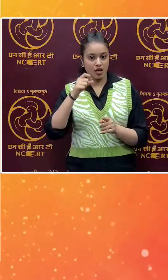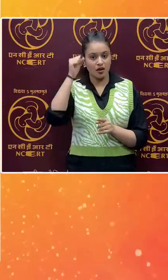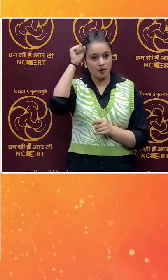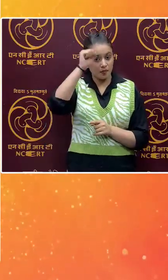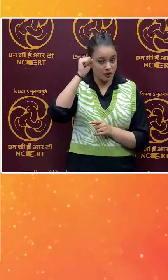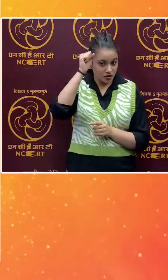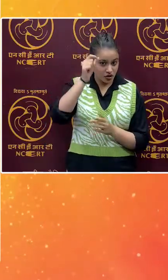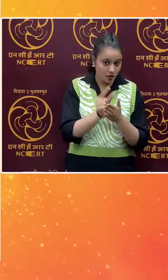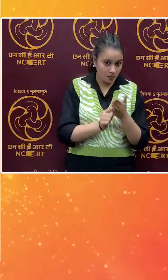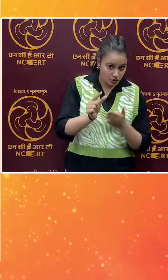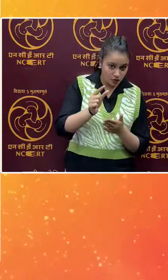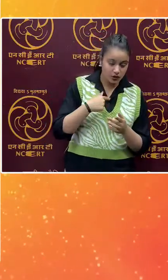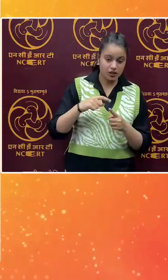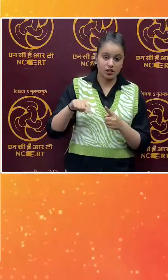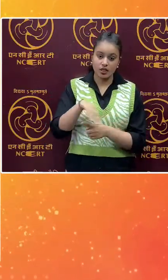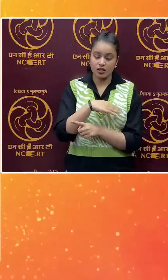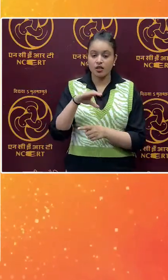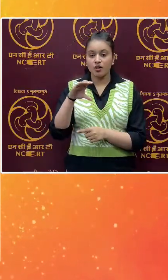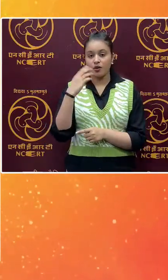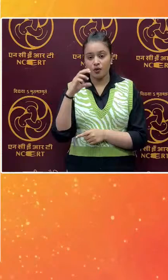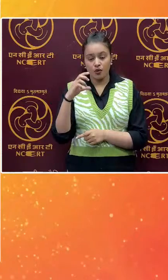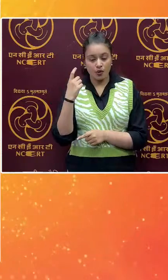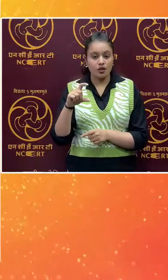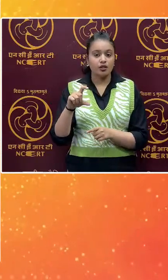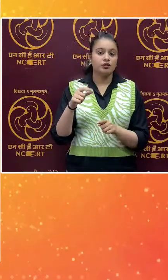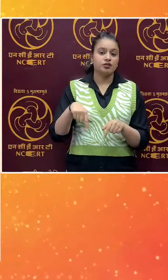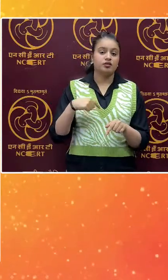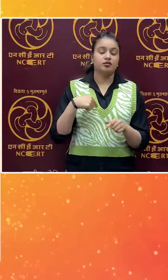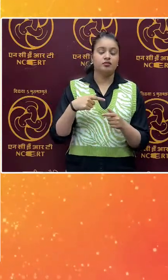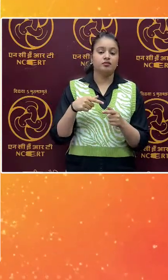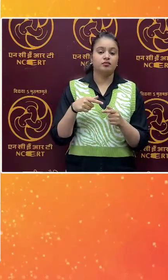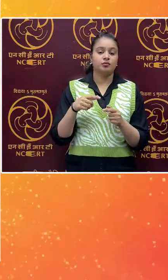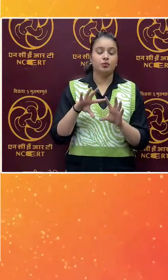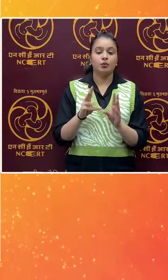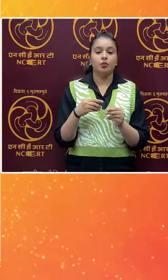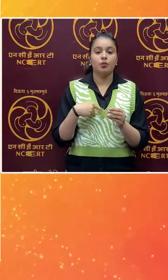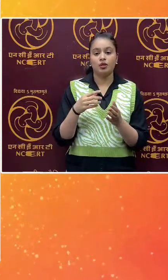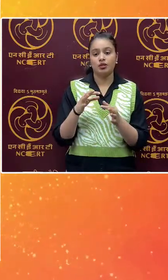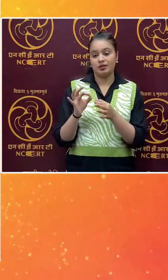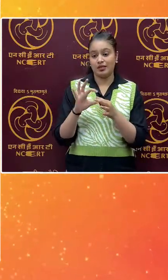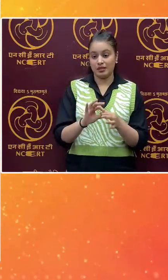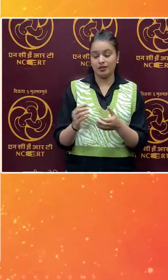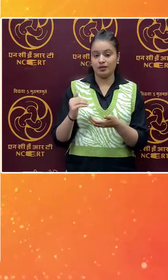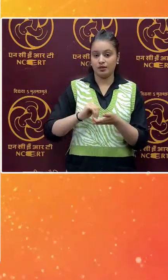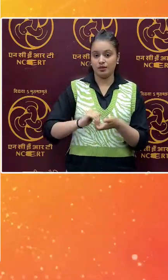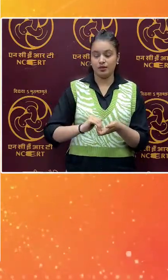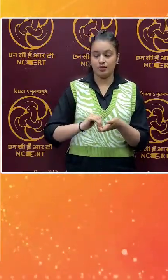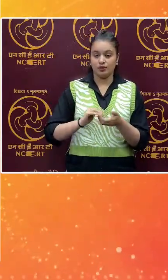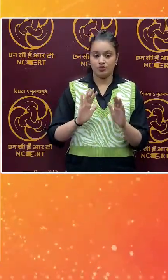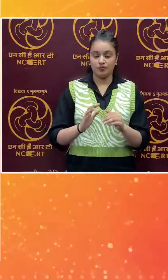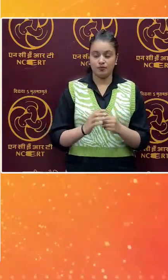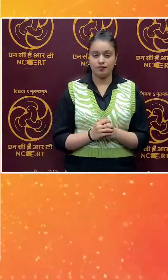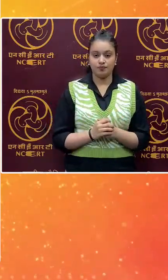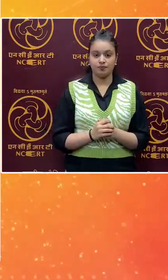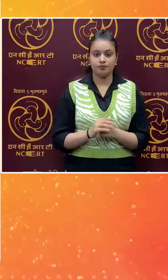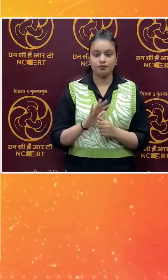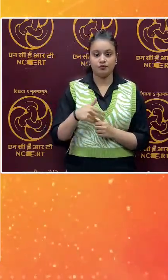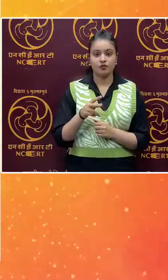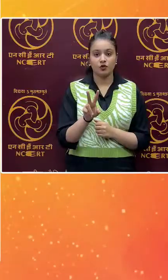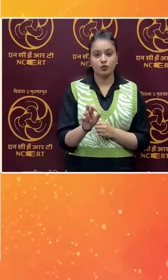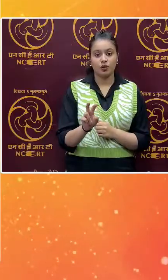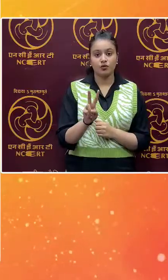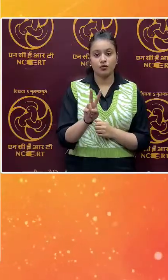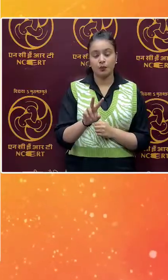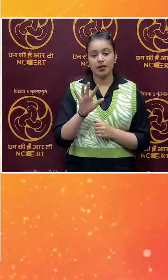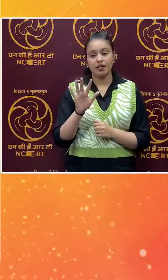Engineering College for having an association with NCERT for this program. दोस्तों, सन 2025